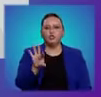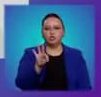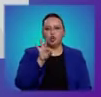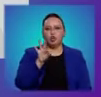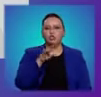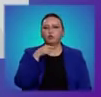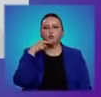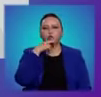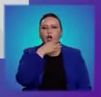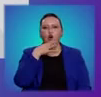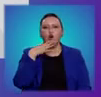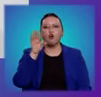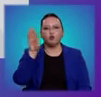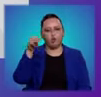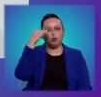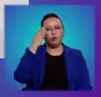өөрөнгөөр тэмдэглэсэн байна.